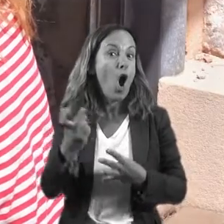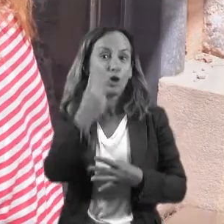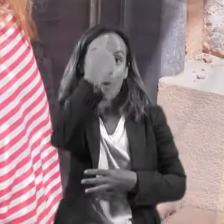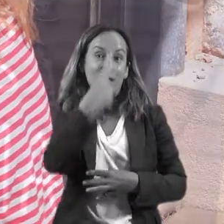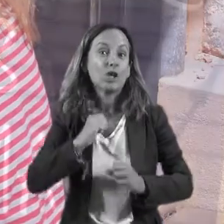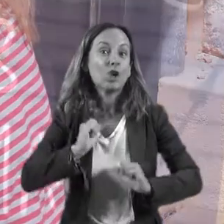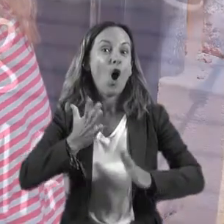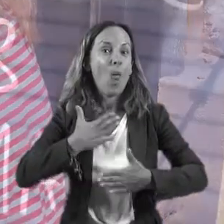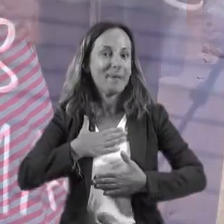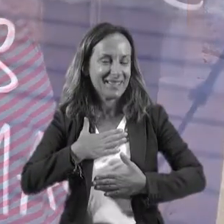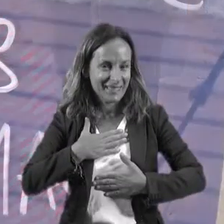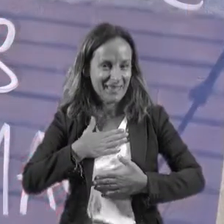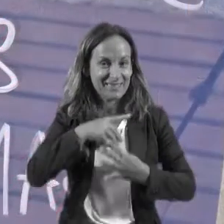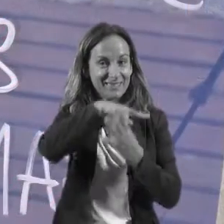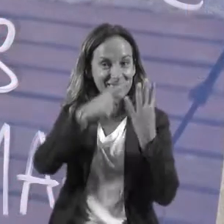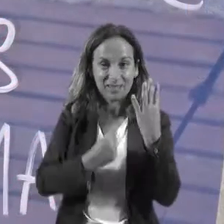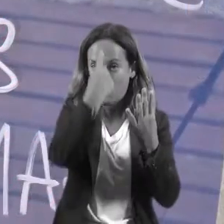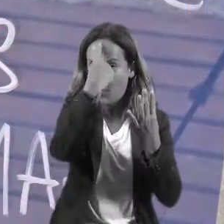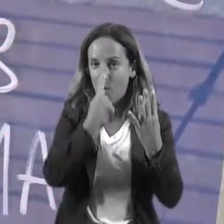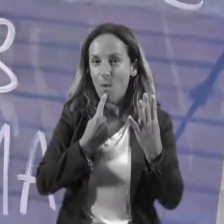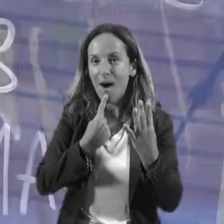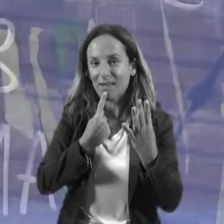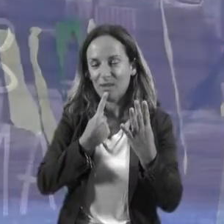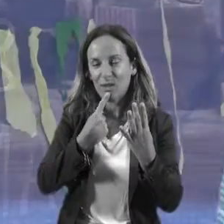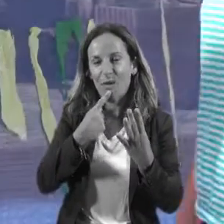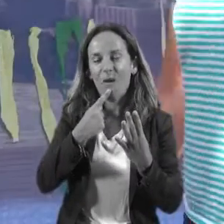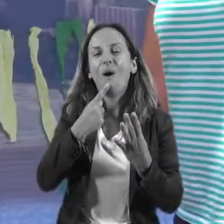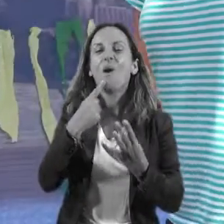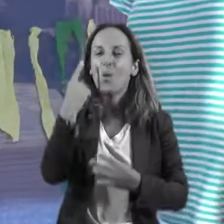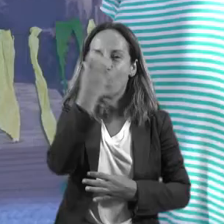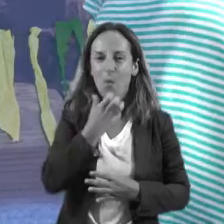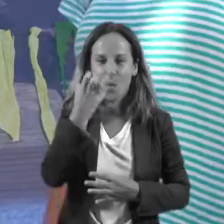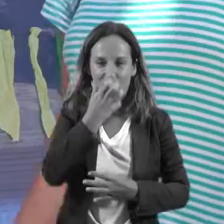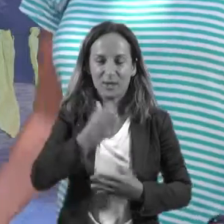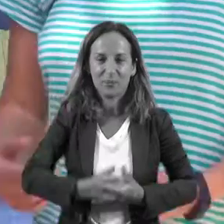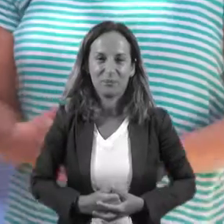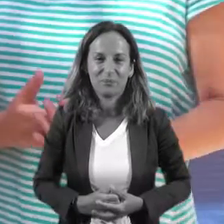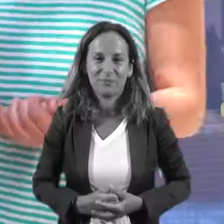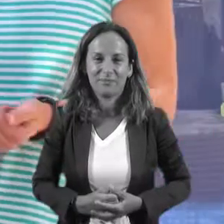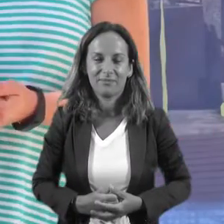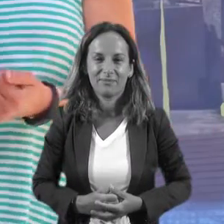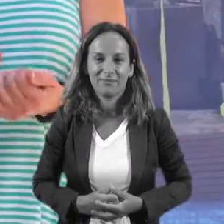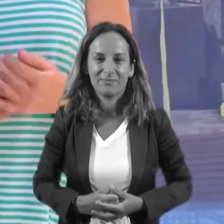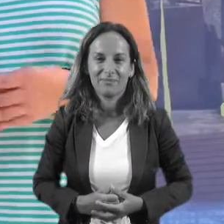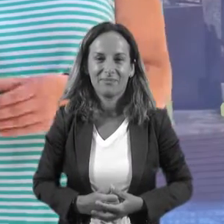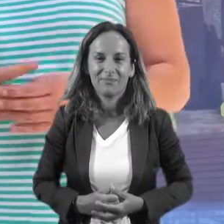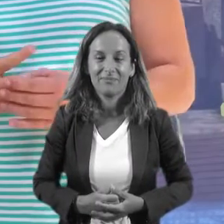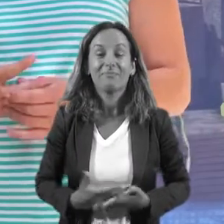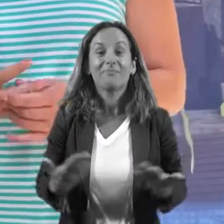personatge sorpresa. I el lleu Vicenç. I el lleu Vicenç, molt important. Sí, a través de